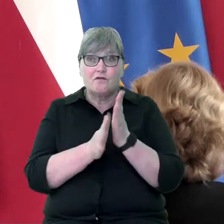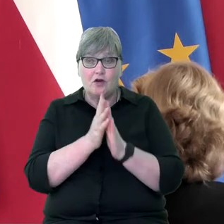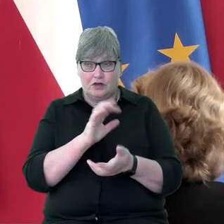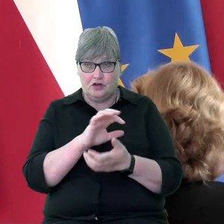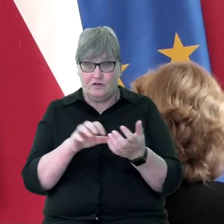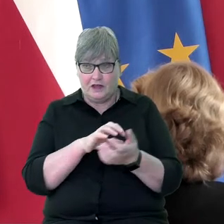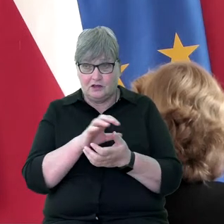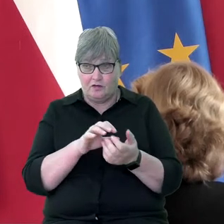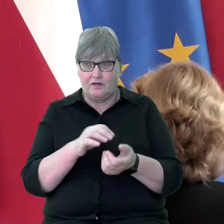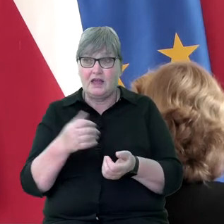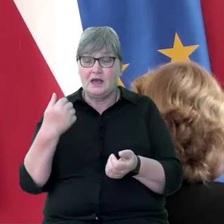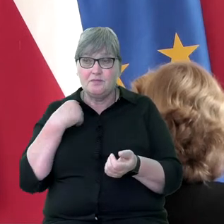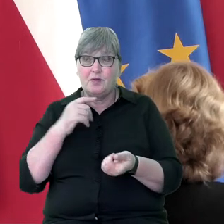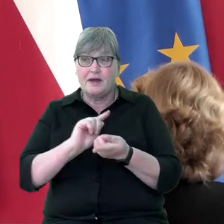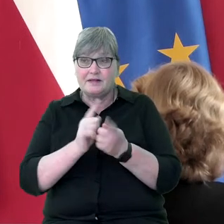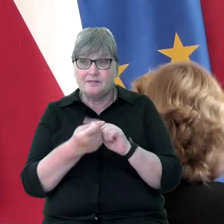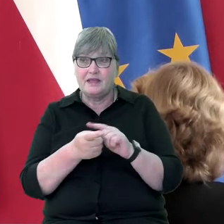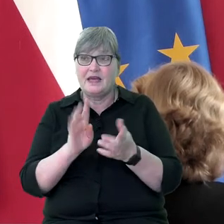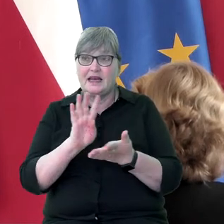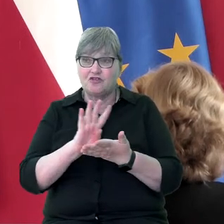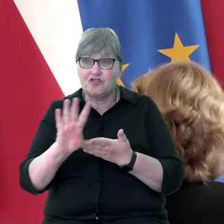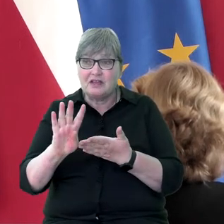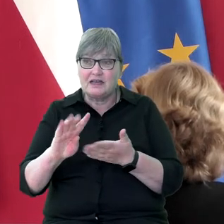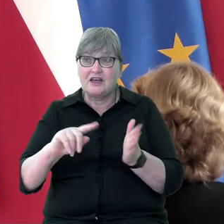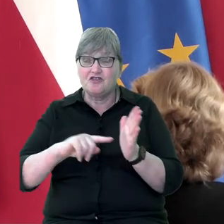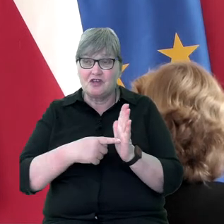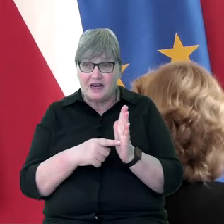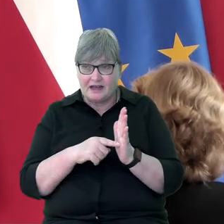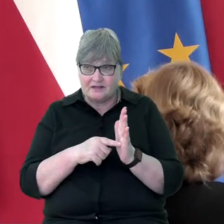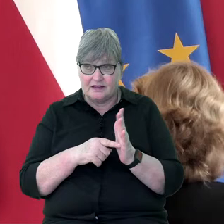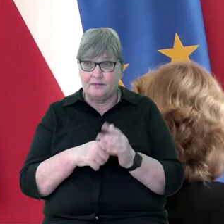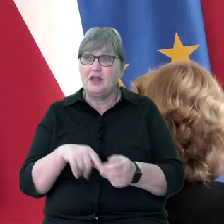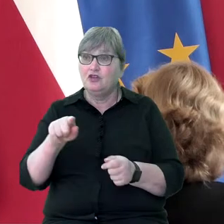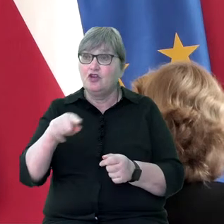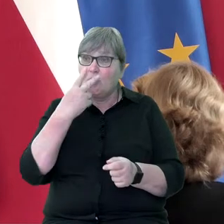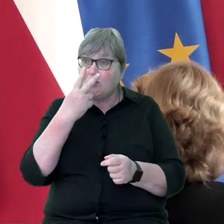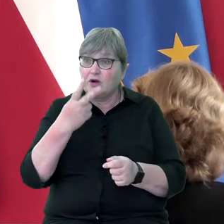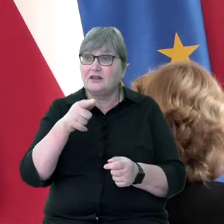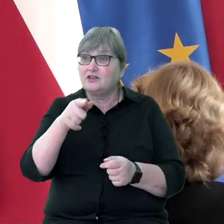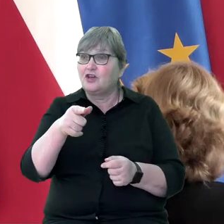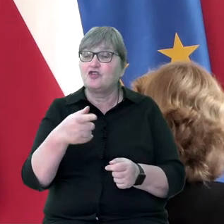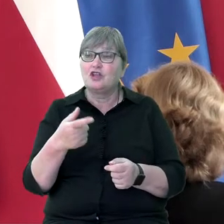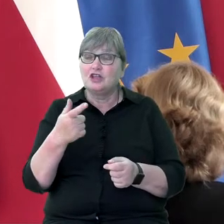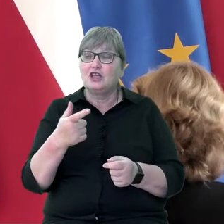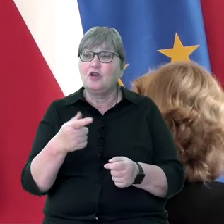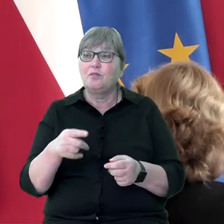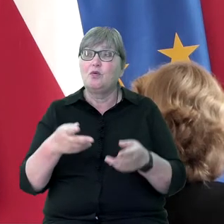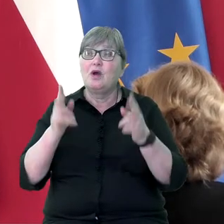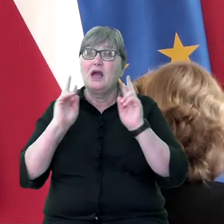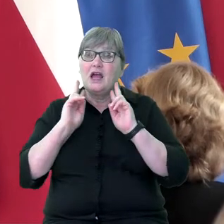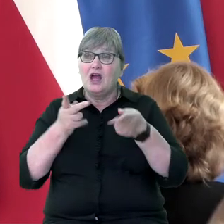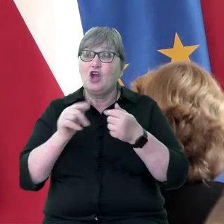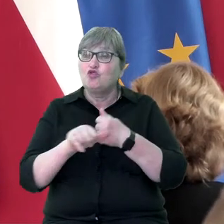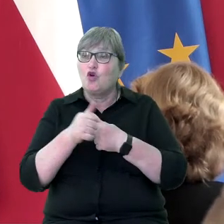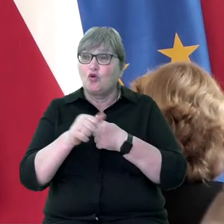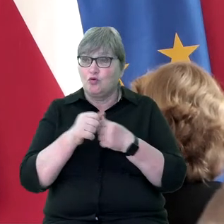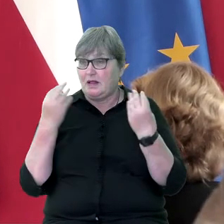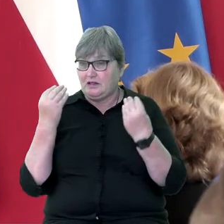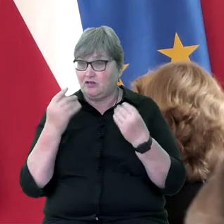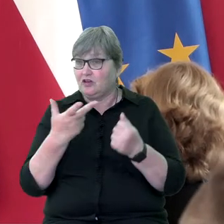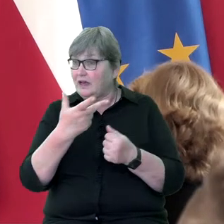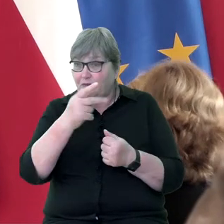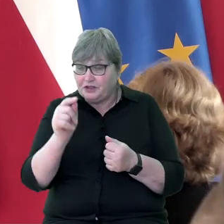14-krotnie, co pokazuje, że nie był to akt doskonały. Tutaj też wcześniej jeden z przedmówców o tym wspomniał. Analizując